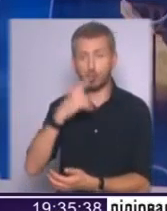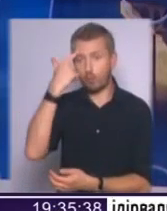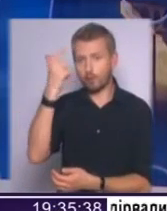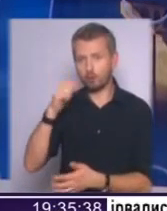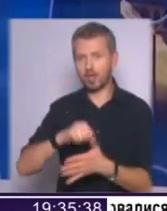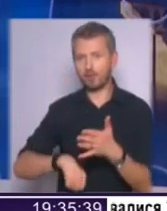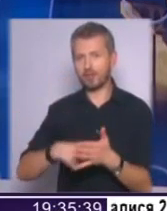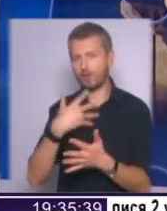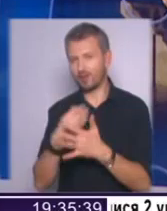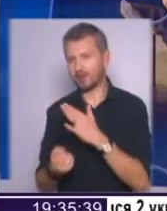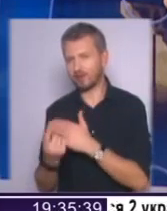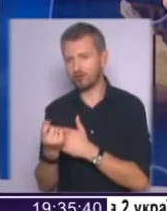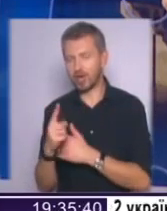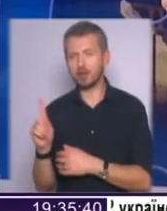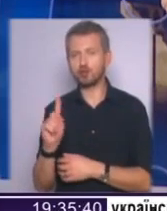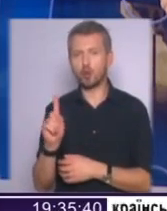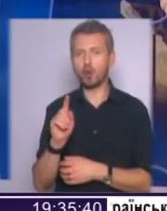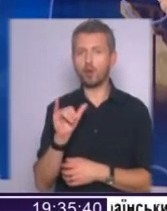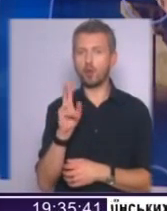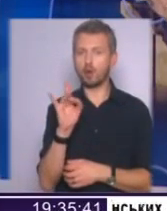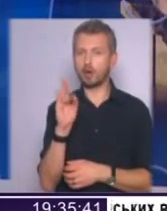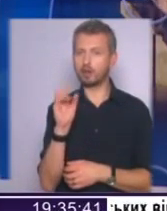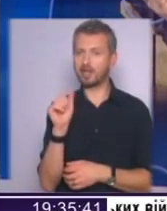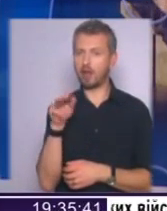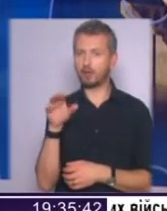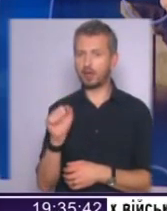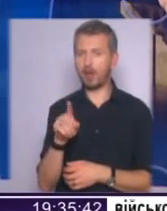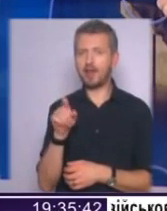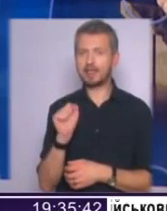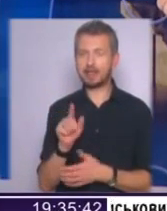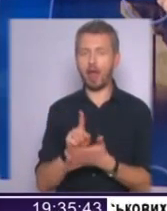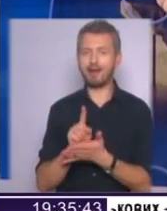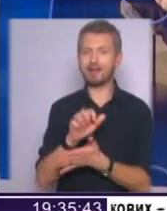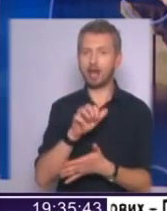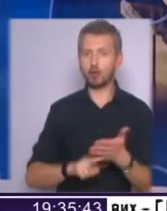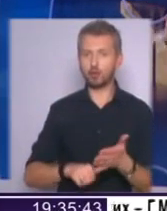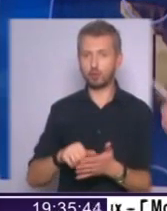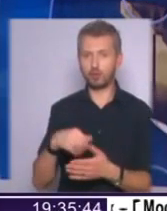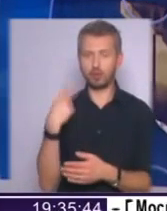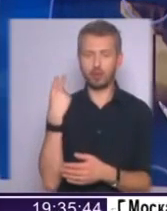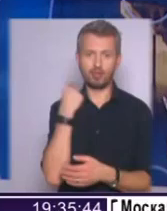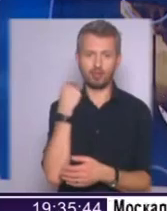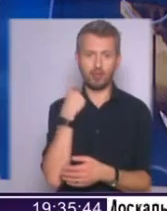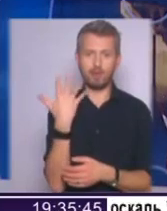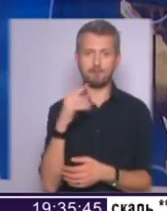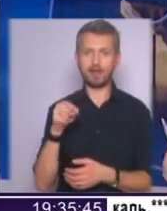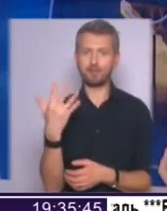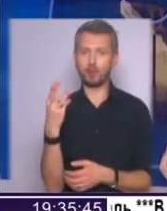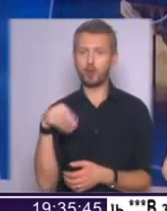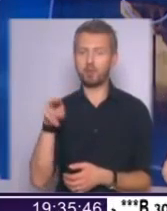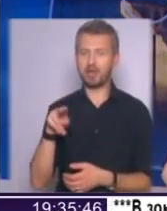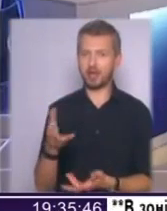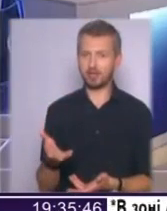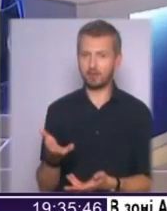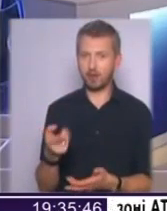від там власних джерел, що «Укрнафта» за ренту винна державі 5,5 мільярдів. Так? Ну, я